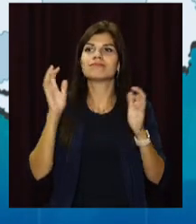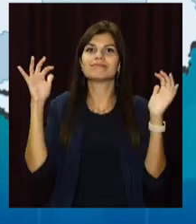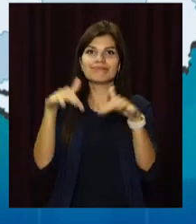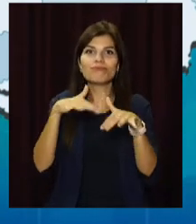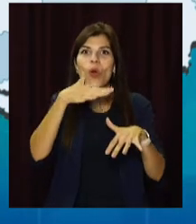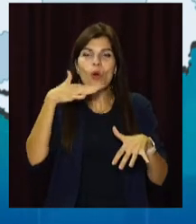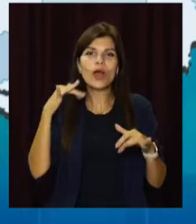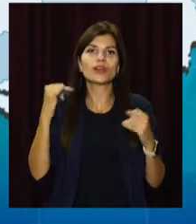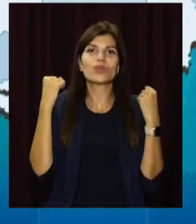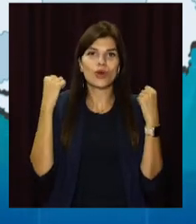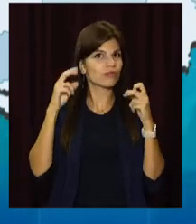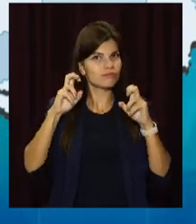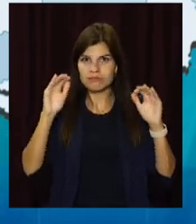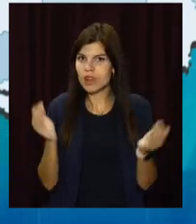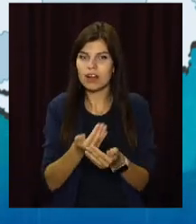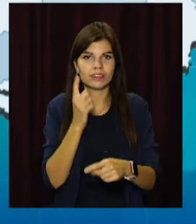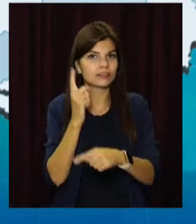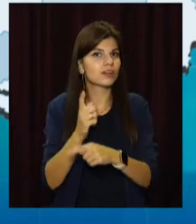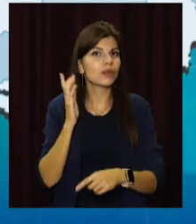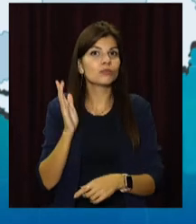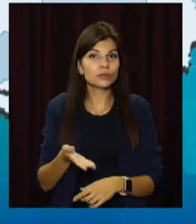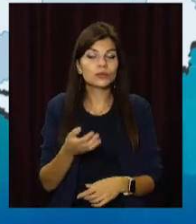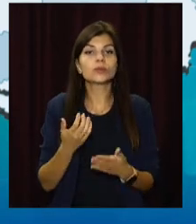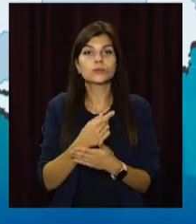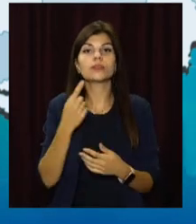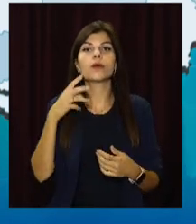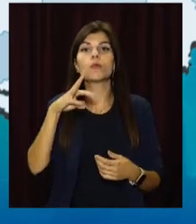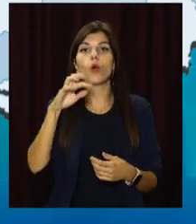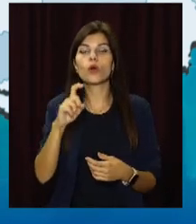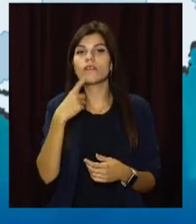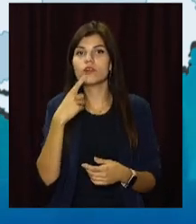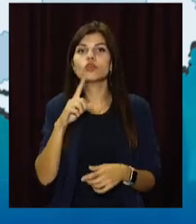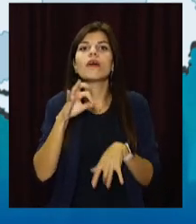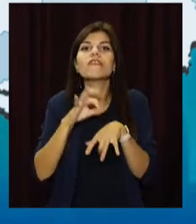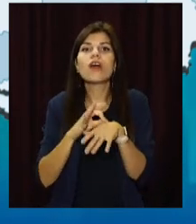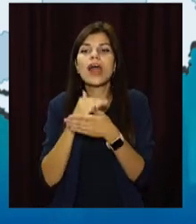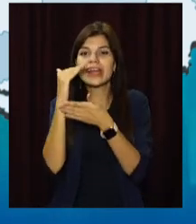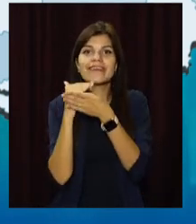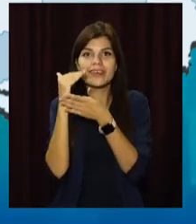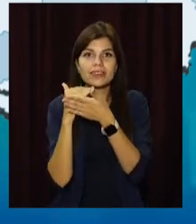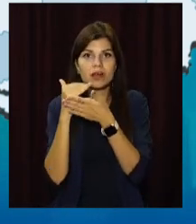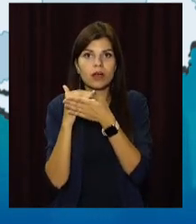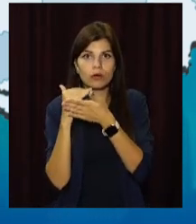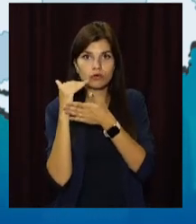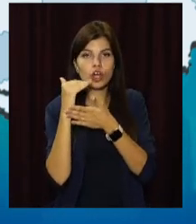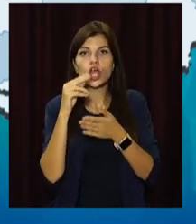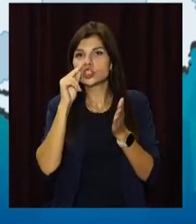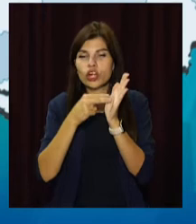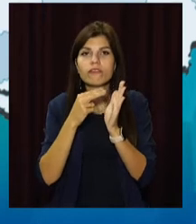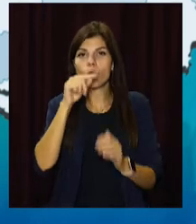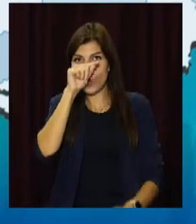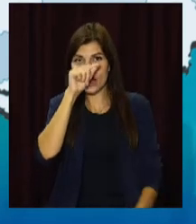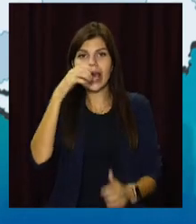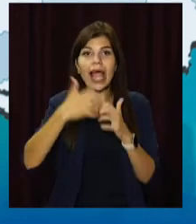і спортзалів. Щодо нинішніх епідпоказників, та за даними МОЗ, рівень захворюваності зараз перевищений у Чернівецькій,